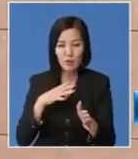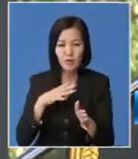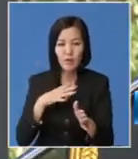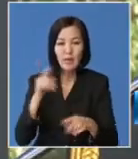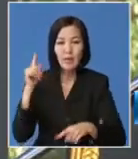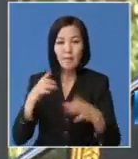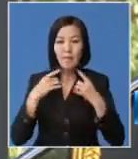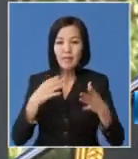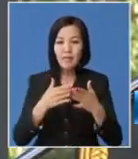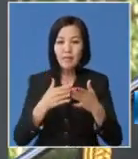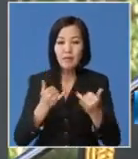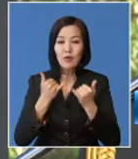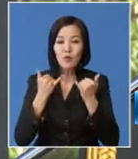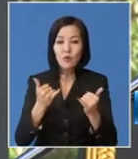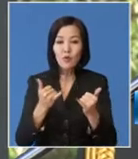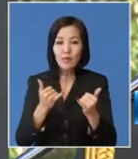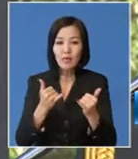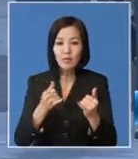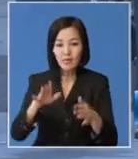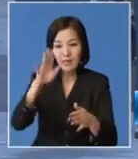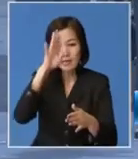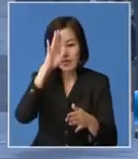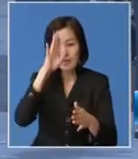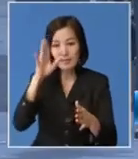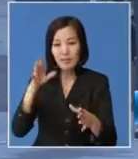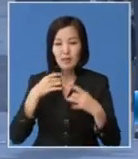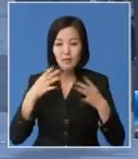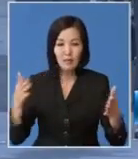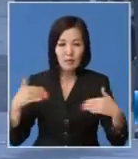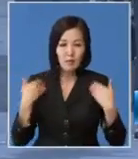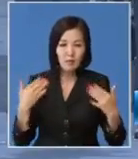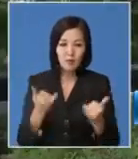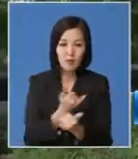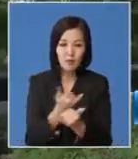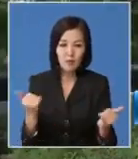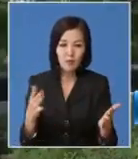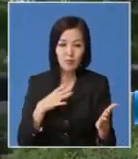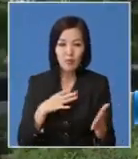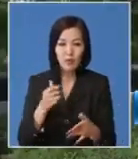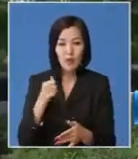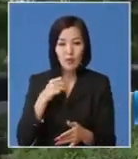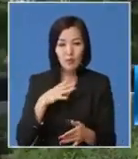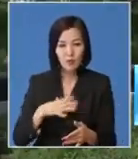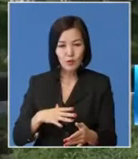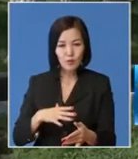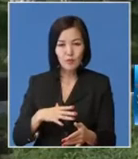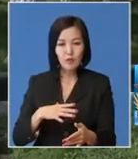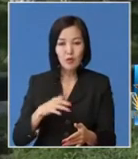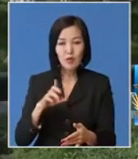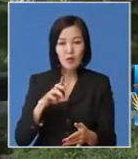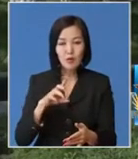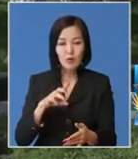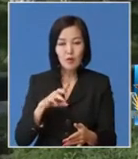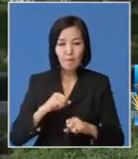орай әскери гарнизон басшылығы ер азаматтар мерекемен құттықтап, сый құрмет көрсетті. Сөзімді бірінші Бауыржан момышұлы